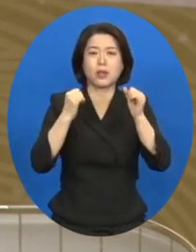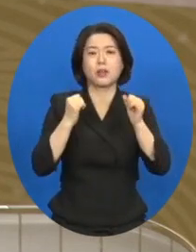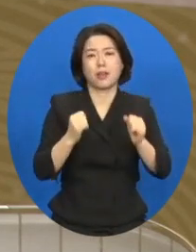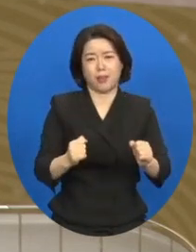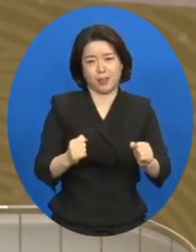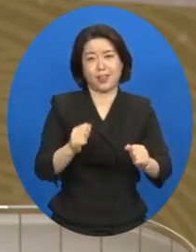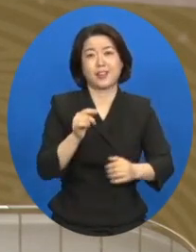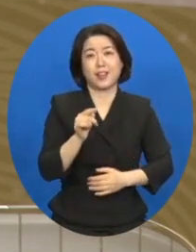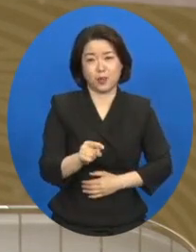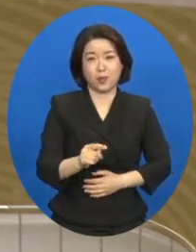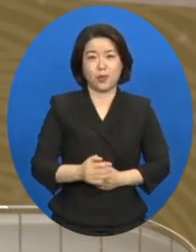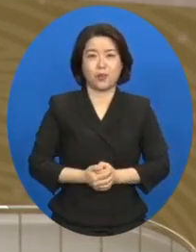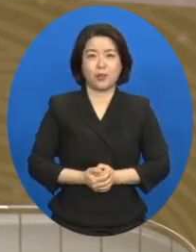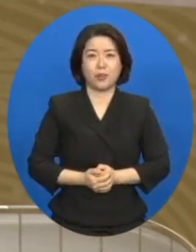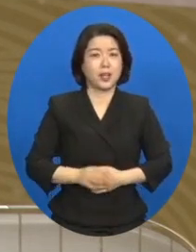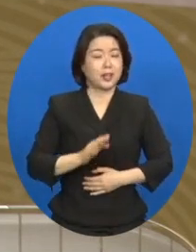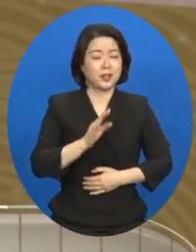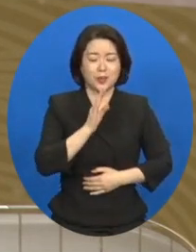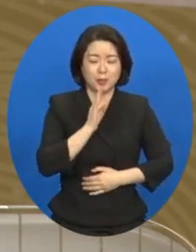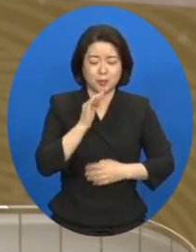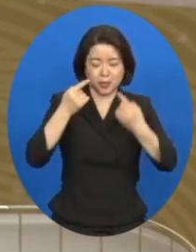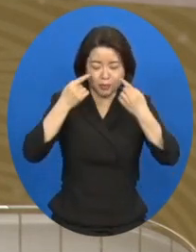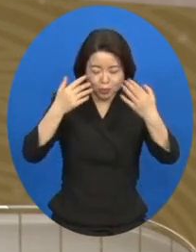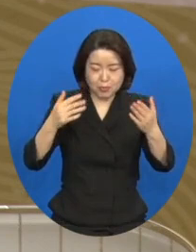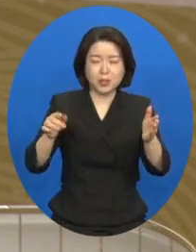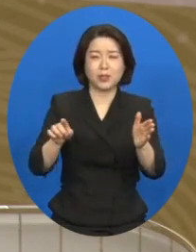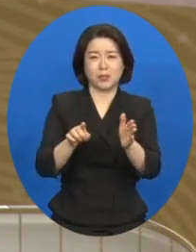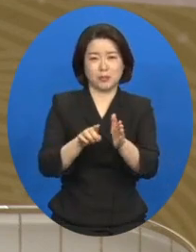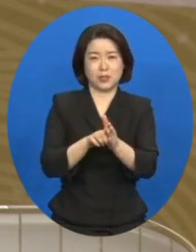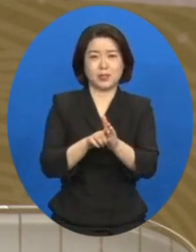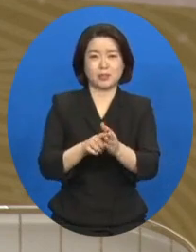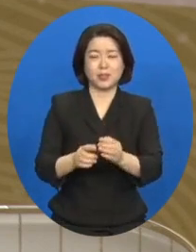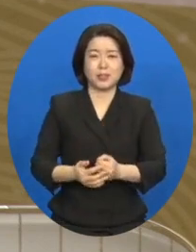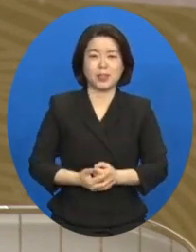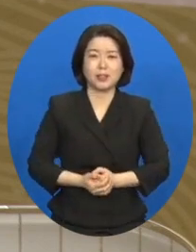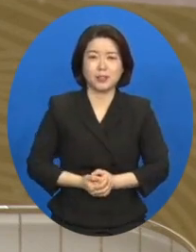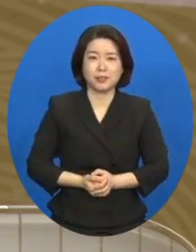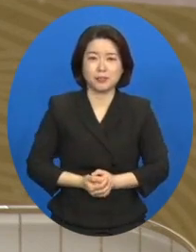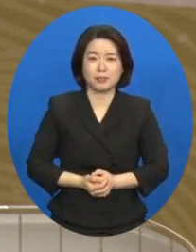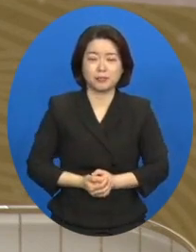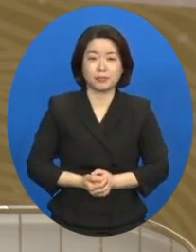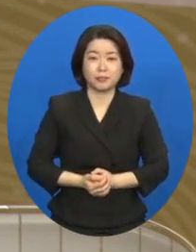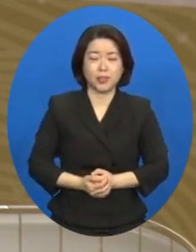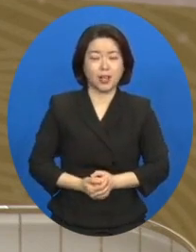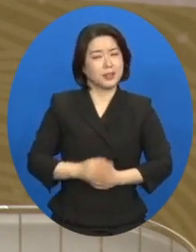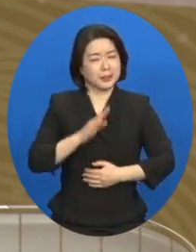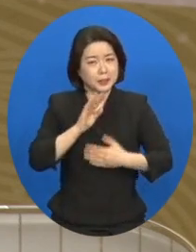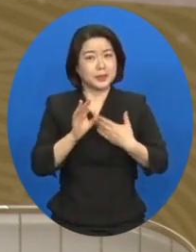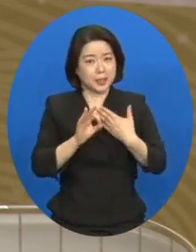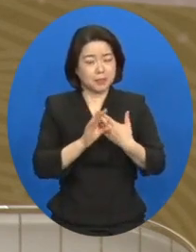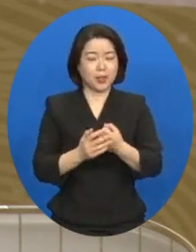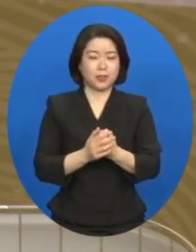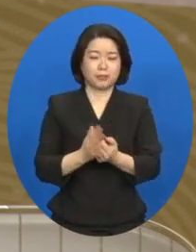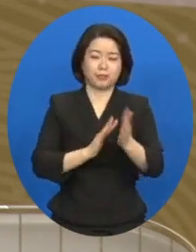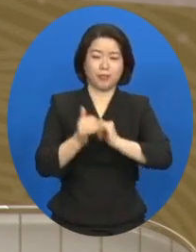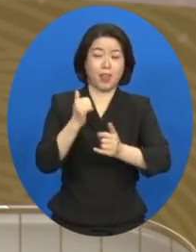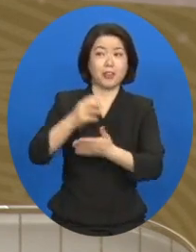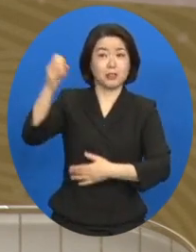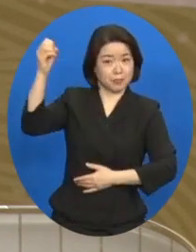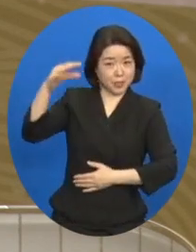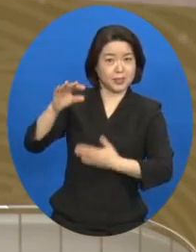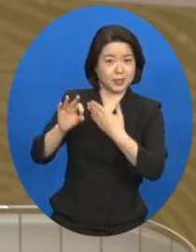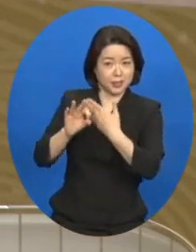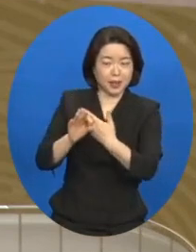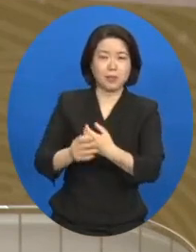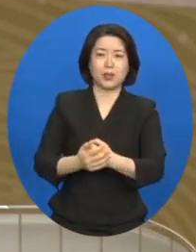사실을 너무나 분명히 믿습니다. 자, 그렇다면 예수님이 빛이시라면